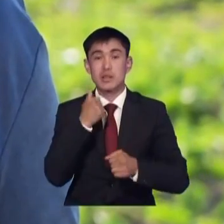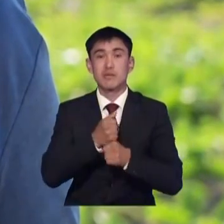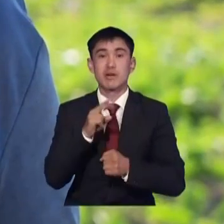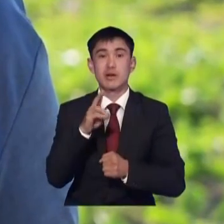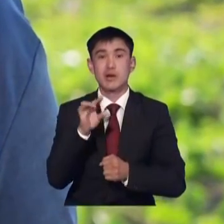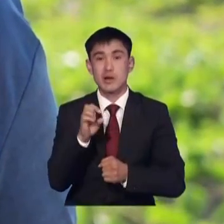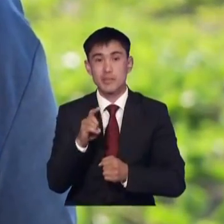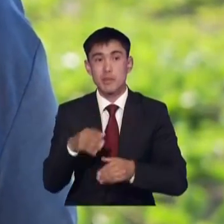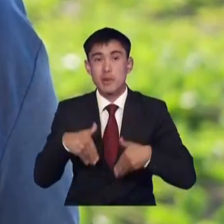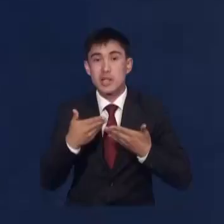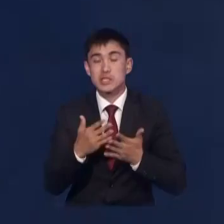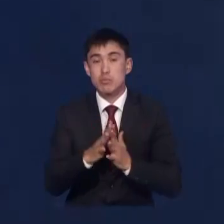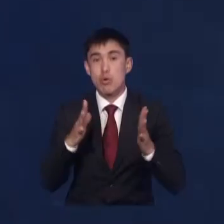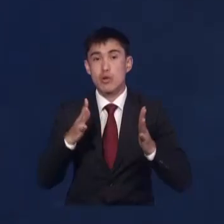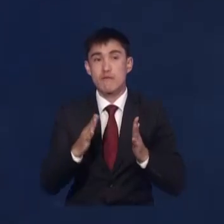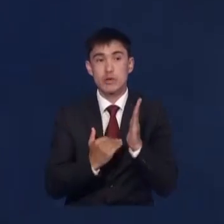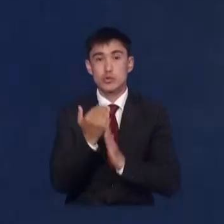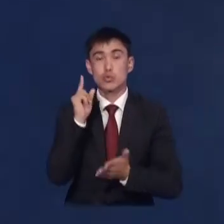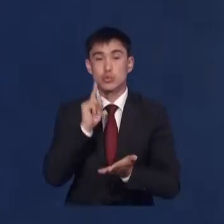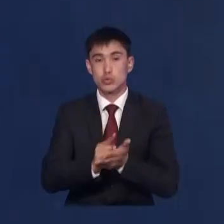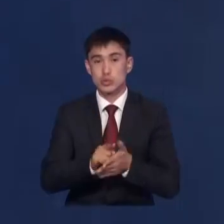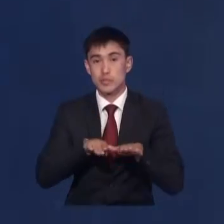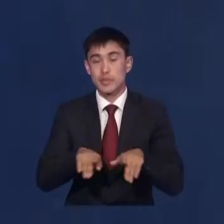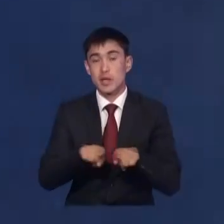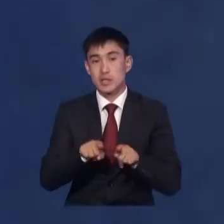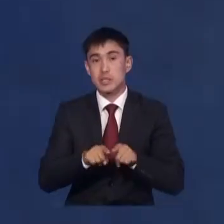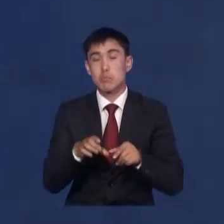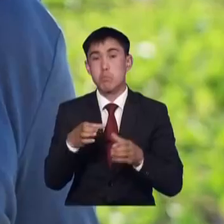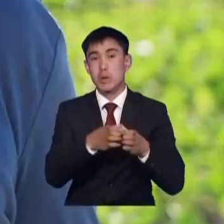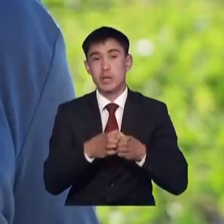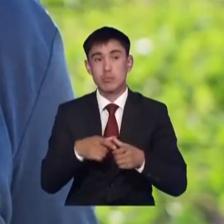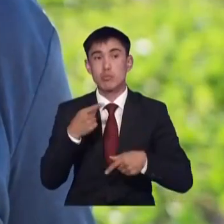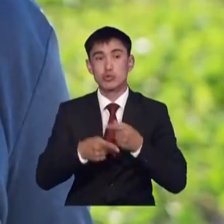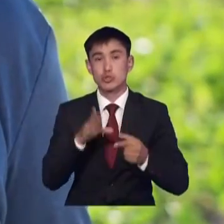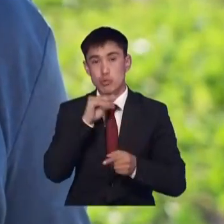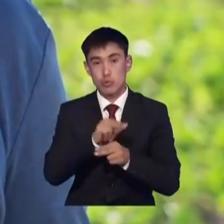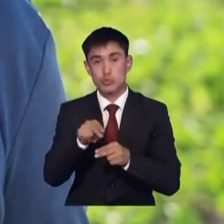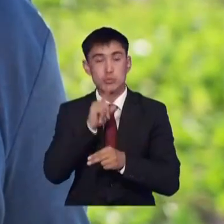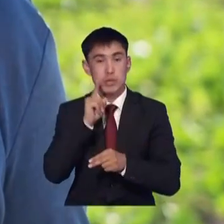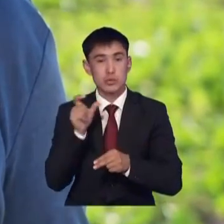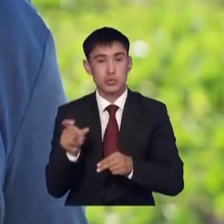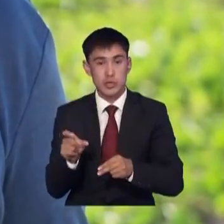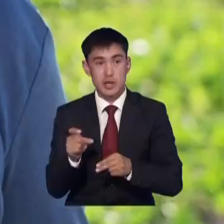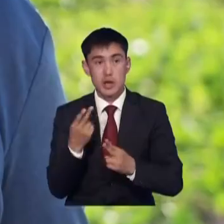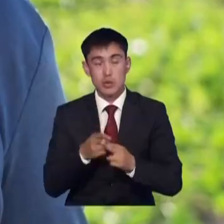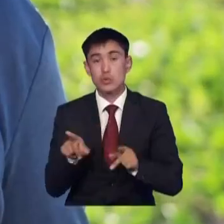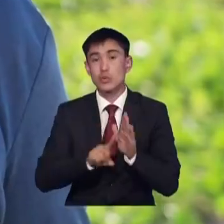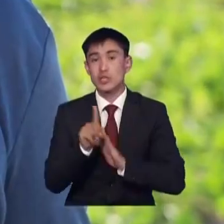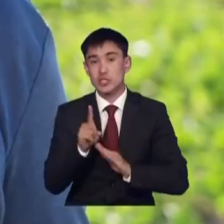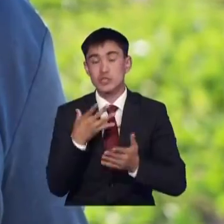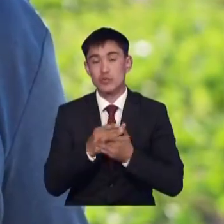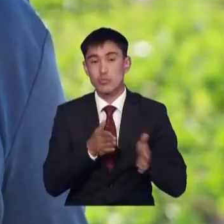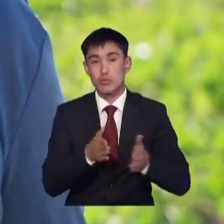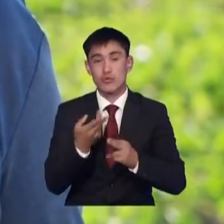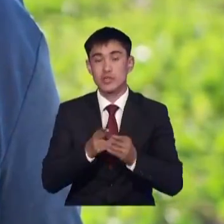кх и предложил более значимую и высокую должность так я стал бригадиром И после этого смог обучать молодых людей которые только начали свой